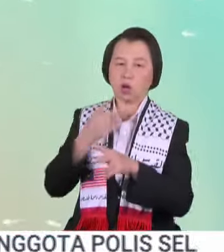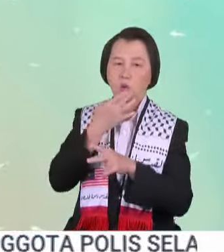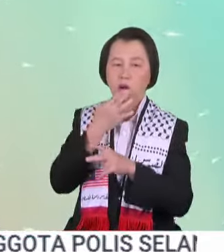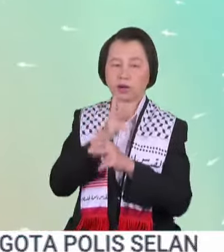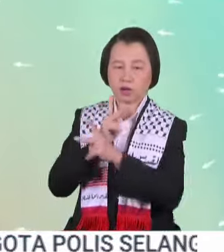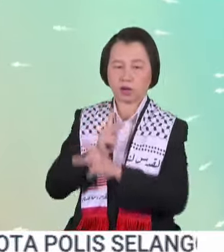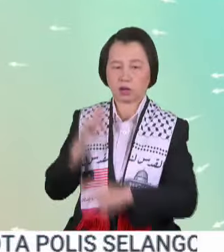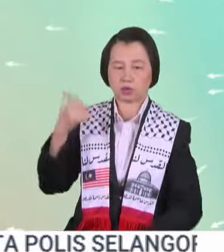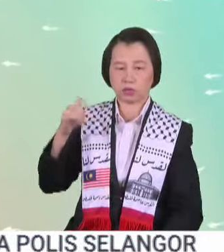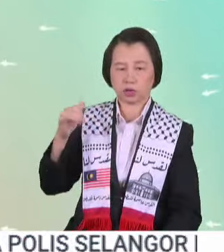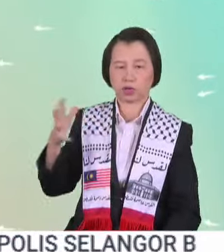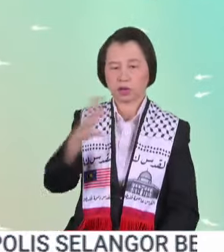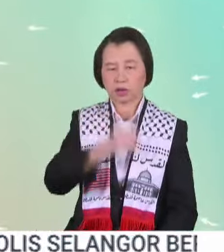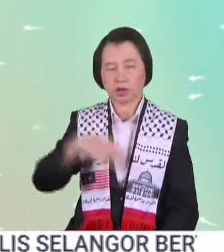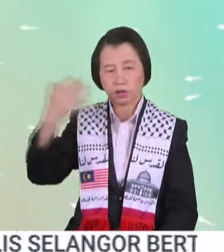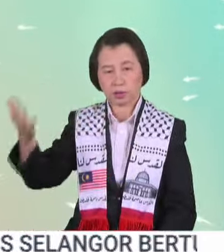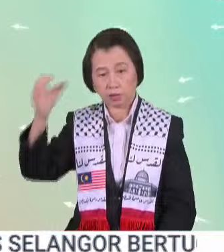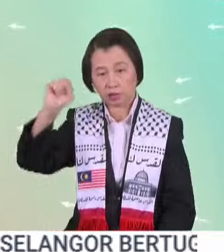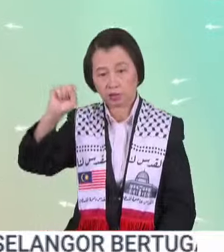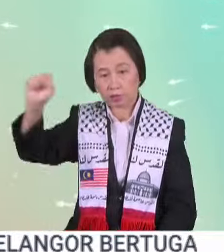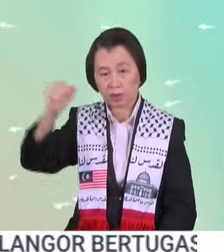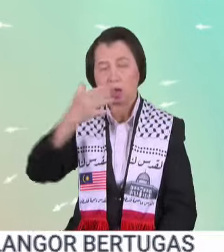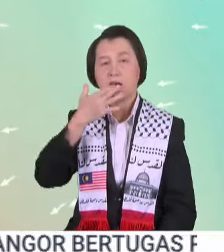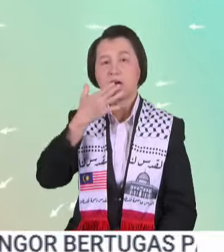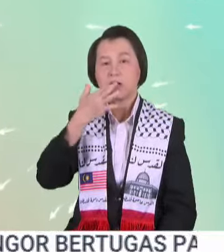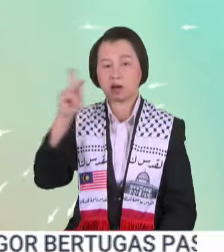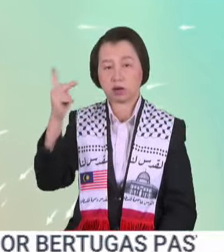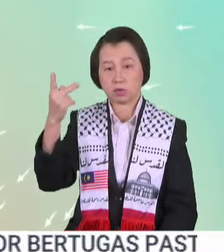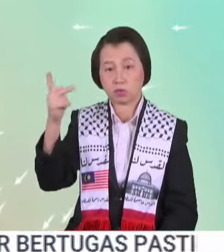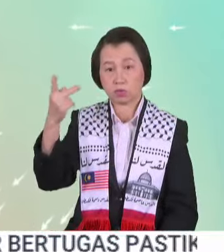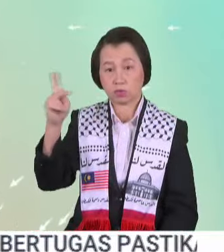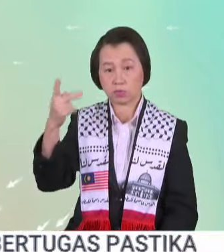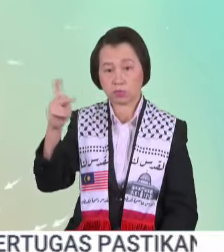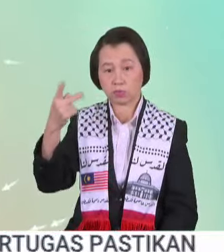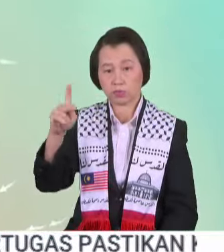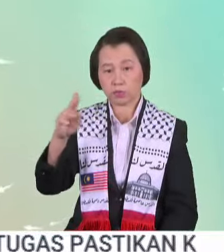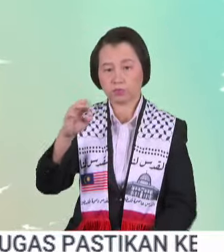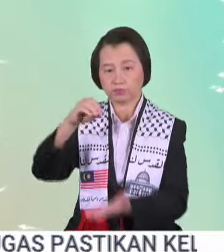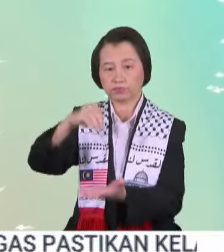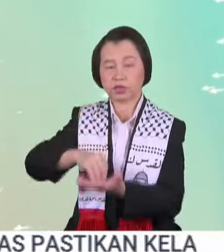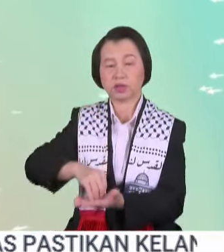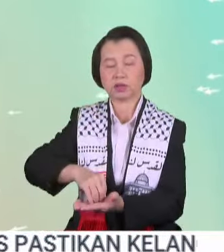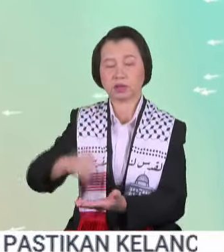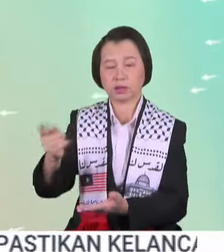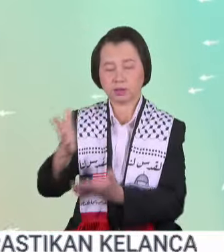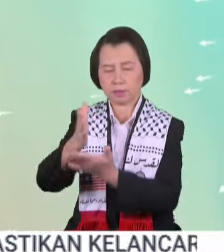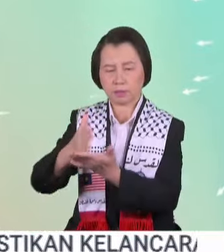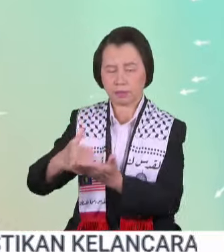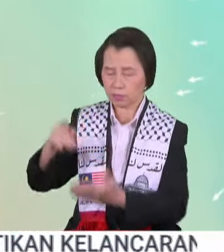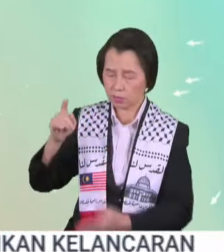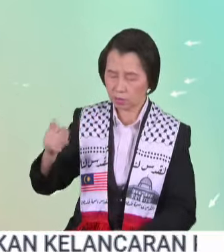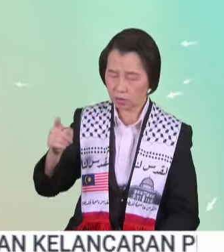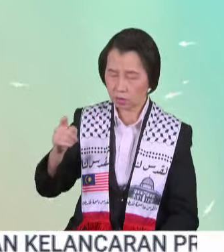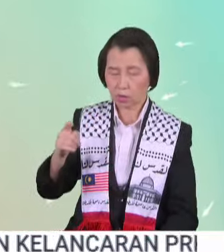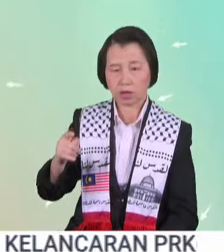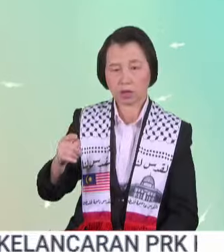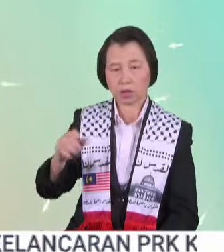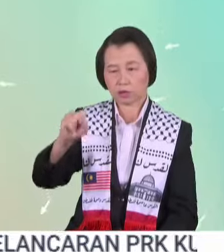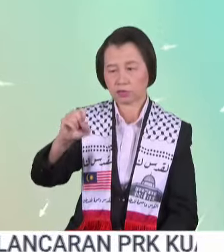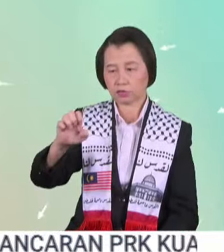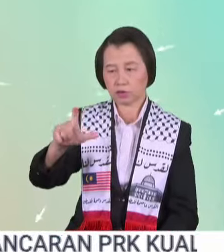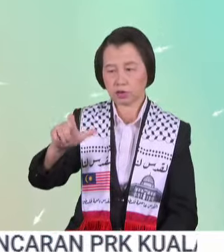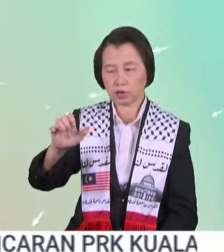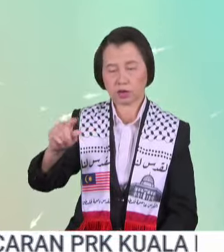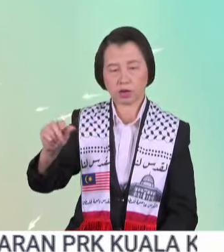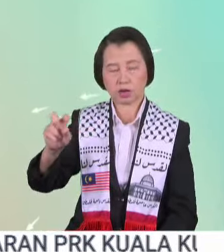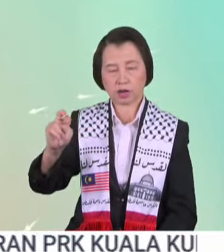telah ditandakan dengan warna kuning bagi Malaysia Timur iaitu di bahagian Selangau dan Mukah